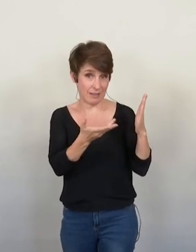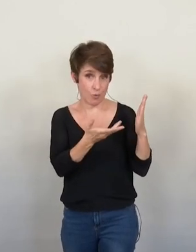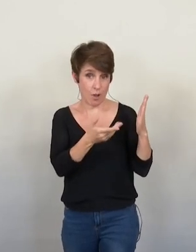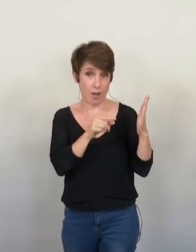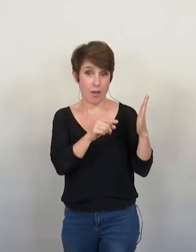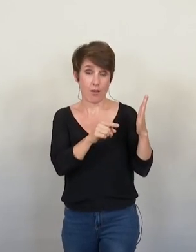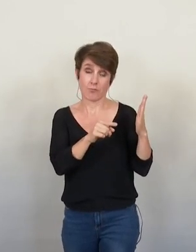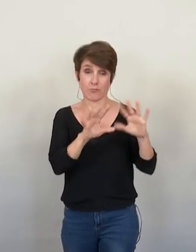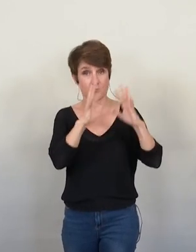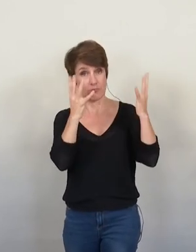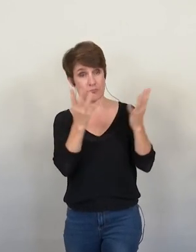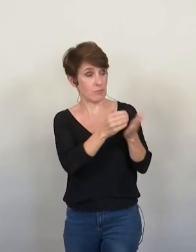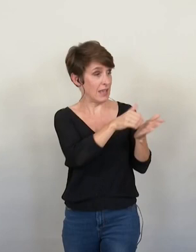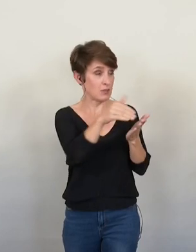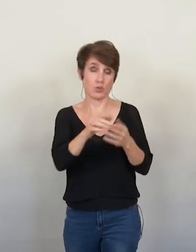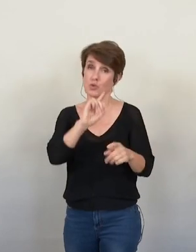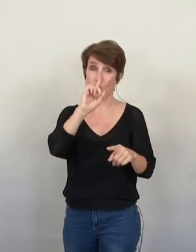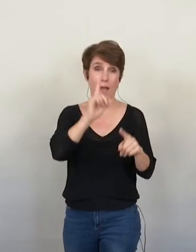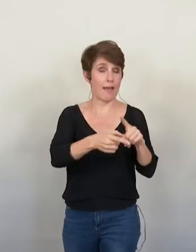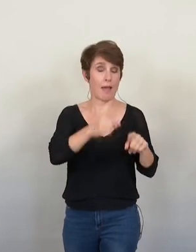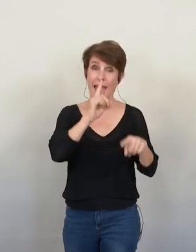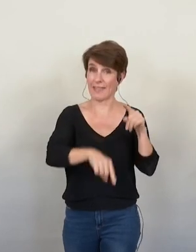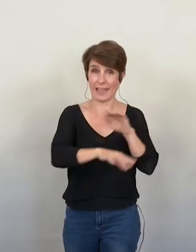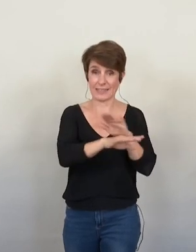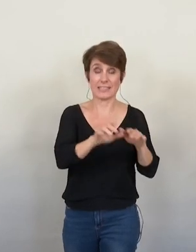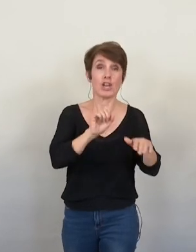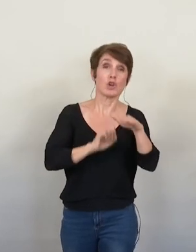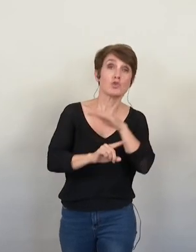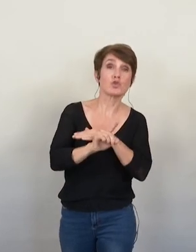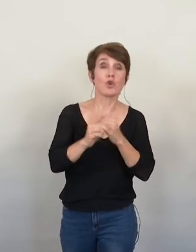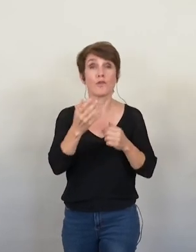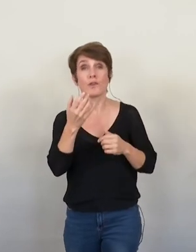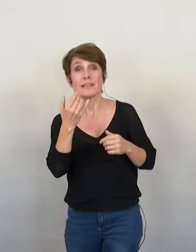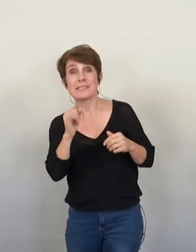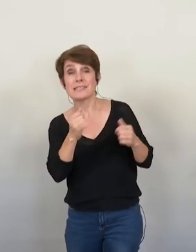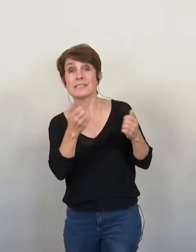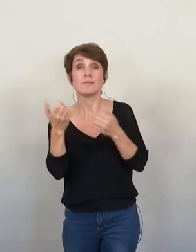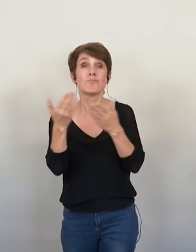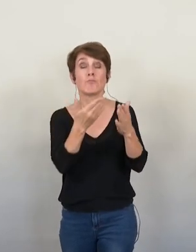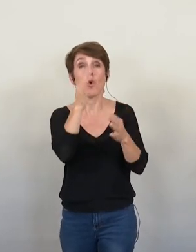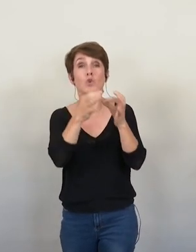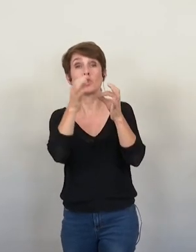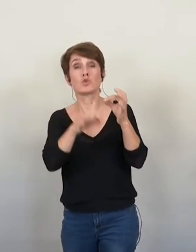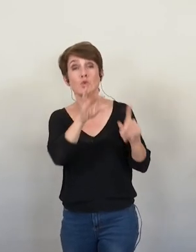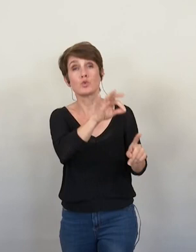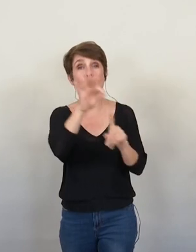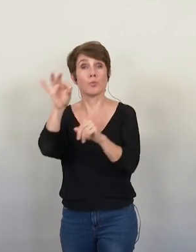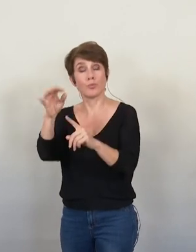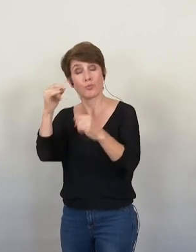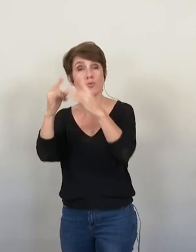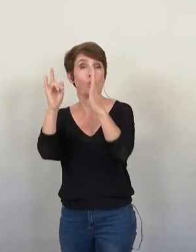il interdisait globalement les expulsions ou alors sous réserve qu'il y ait euh une solution de logement de relogement pour les gens